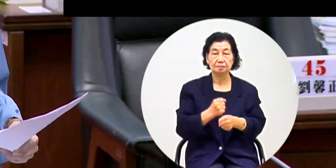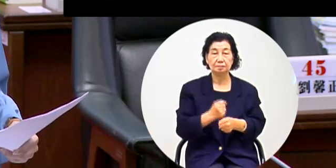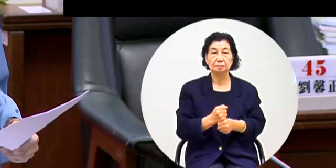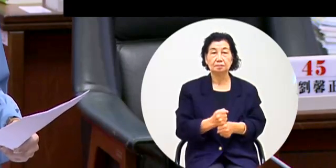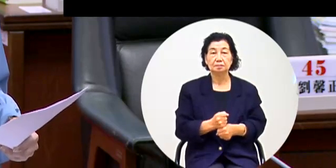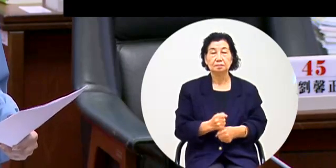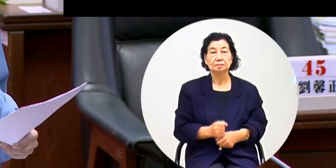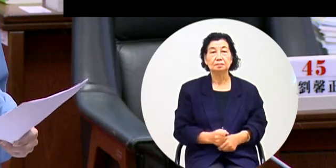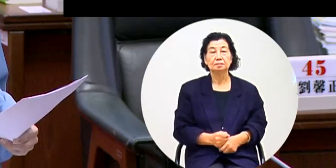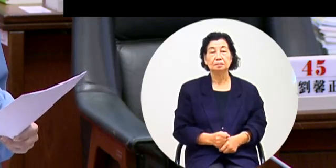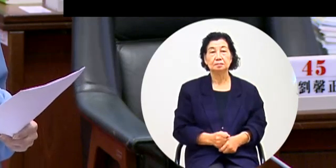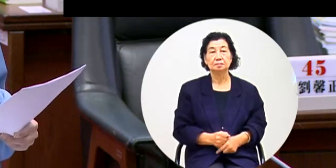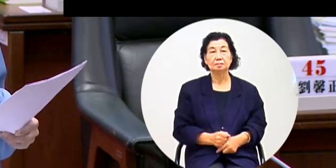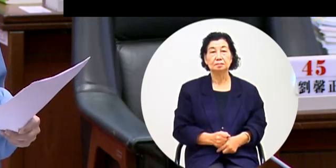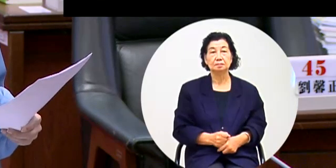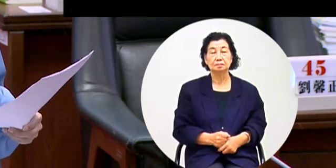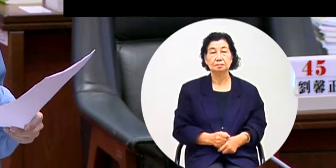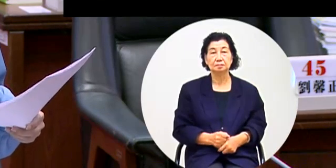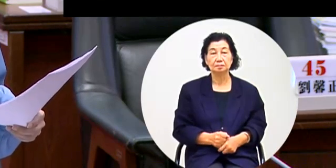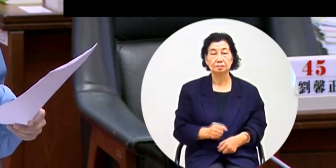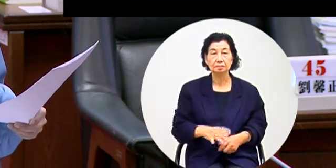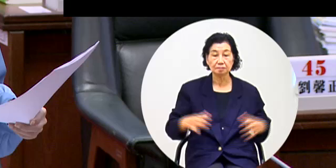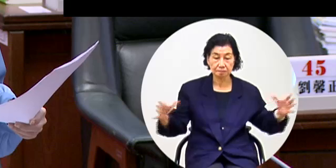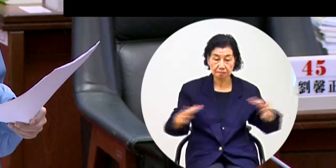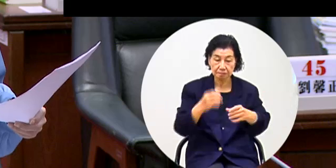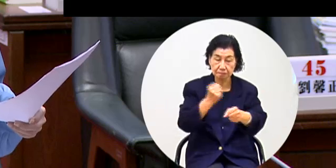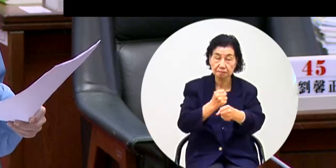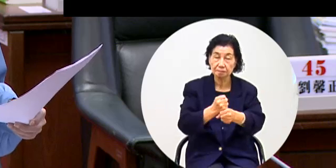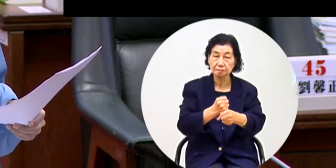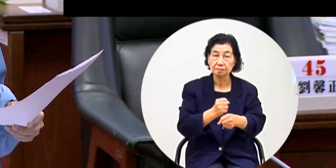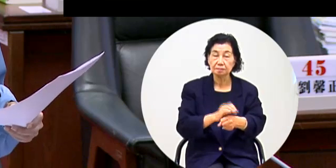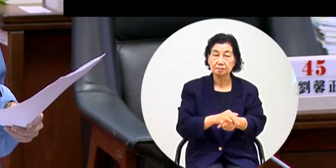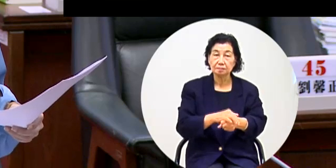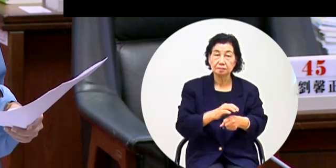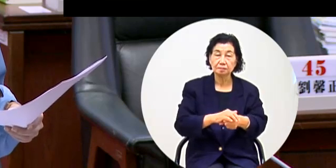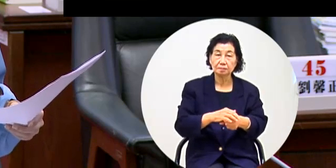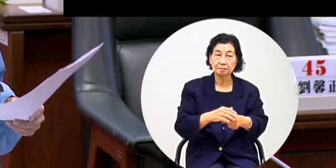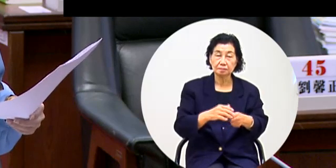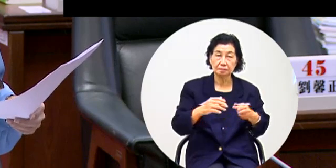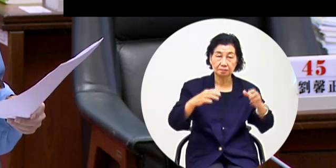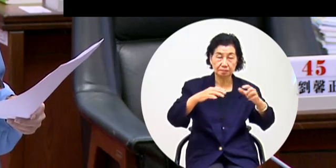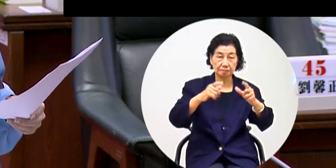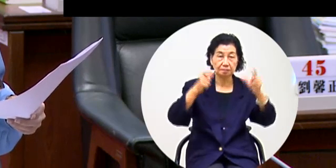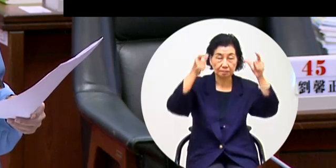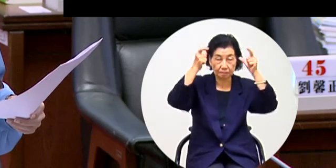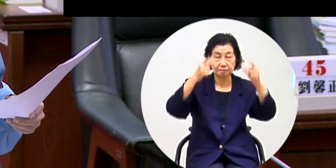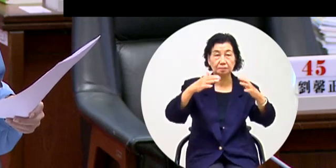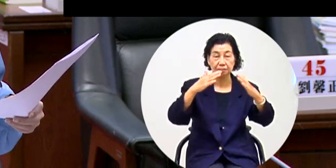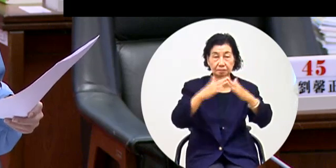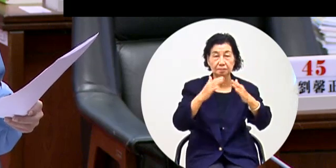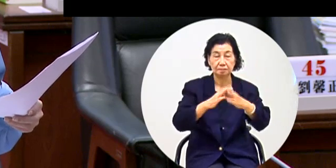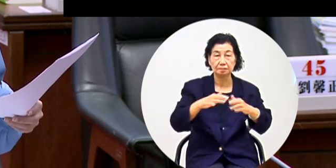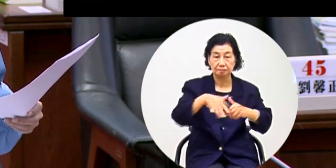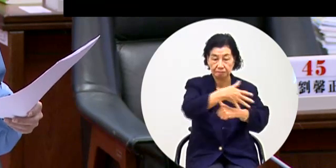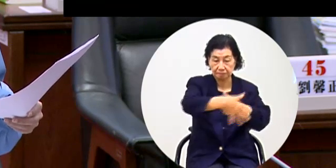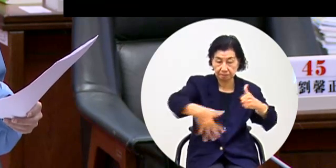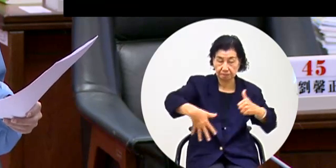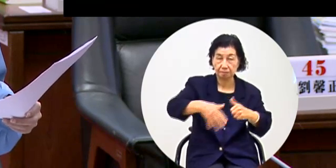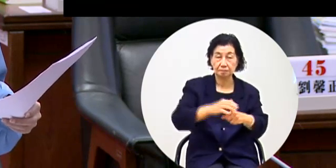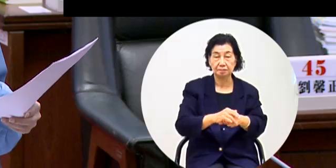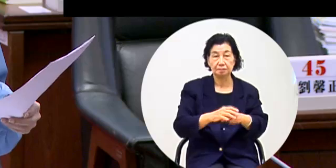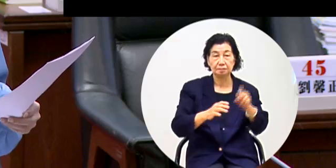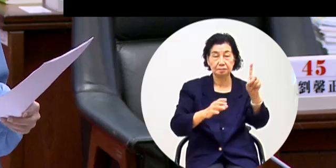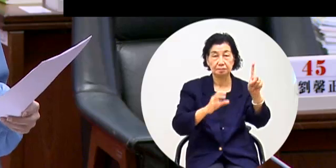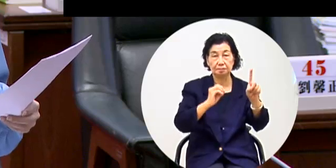同步的啦，高雄市的各个局处有没有同步的在进行当中。107年的5月1号就是